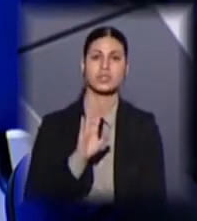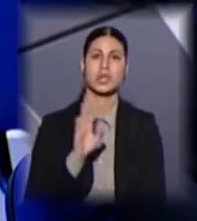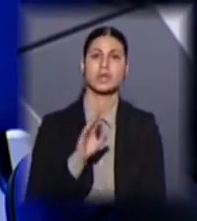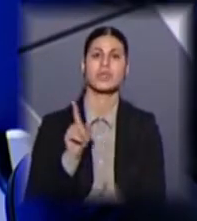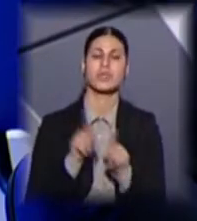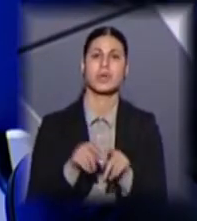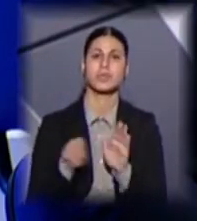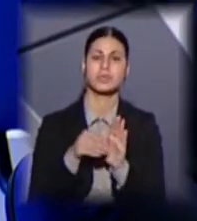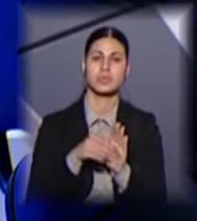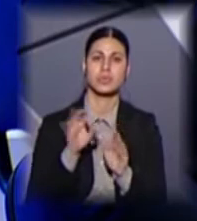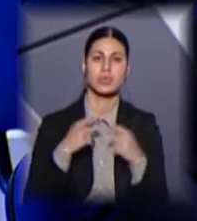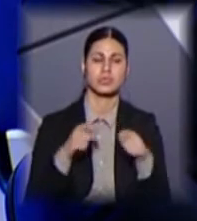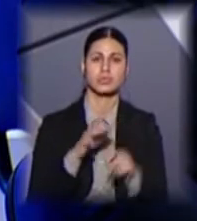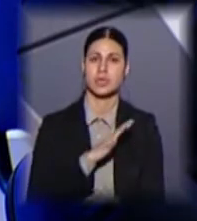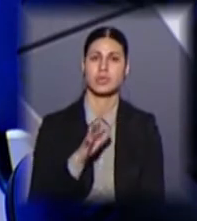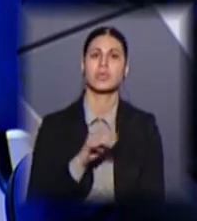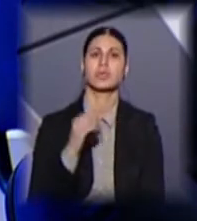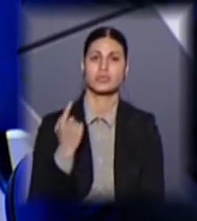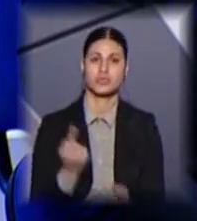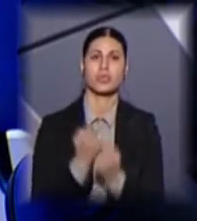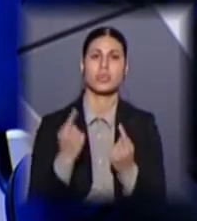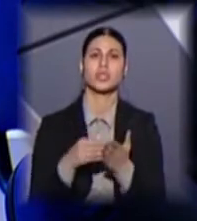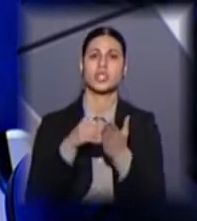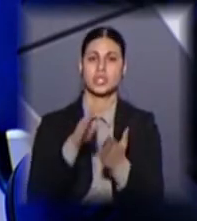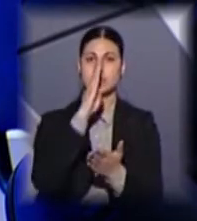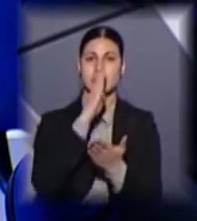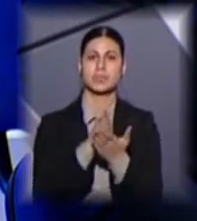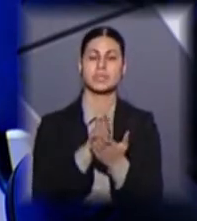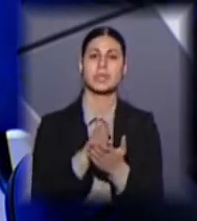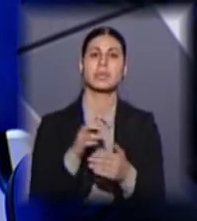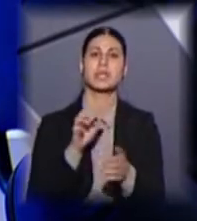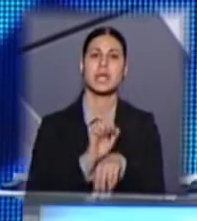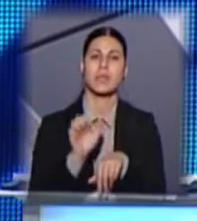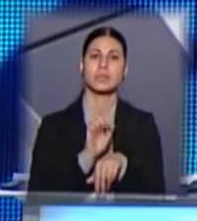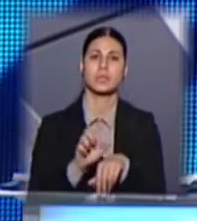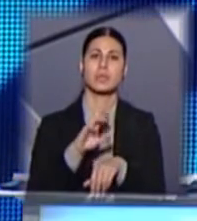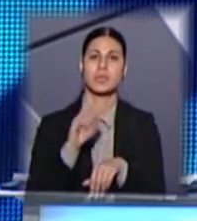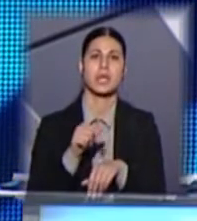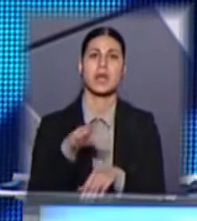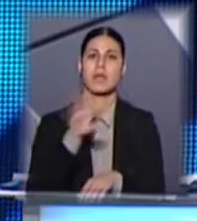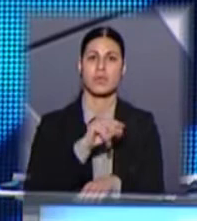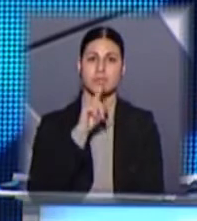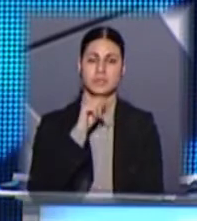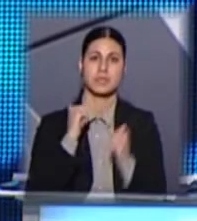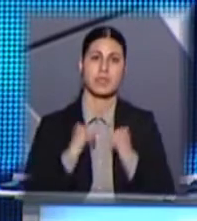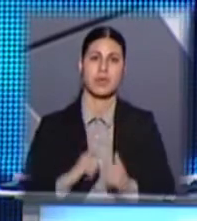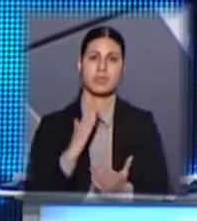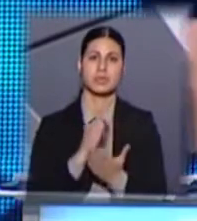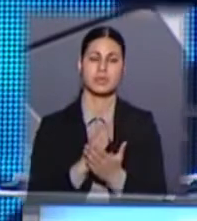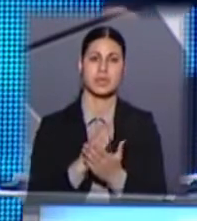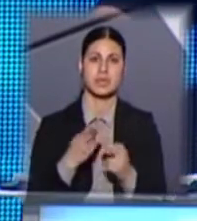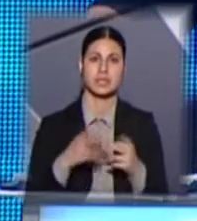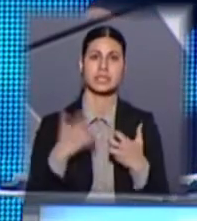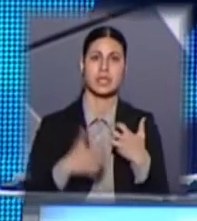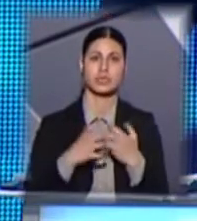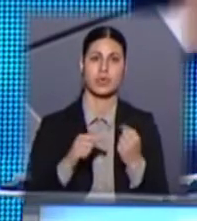არც გაყიდვაში და ასე შემდეგ. ანუ წავიდა, იყიდა პირდაპირ გამომცემლობებისგან და არავინ ამით დიდად არ დაზარალა. ეს არის საშუალო